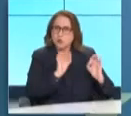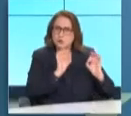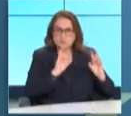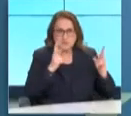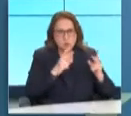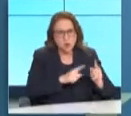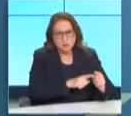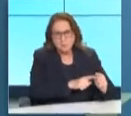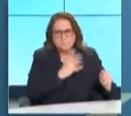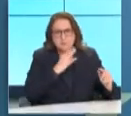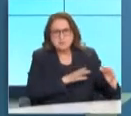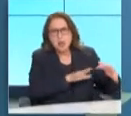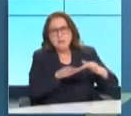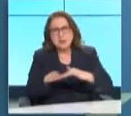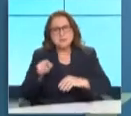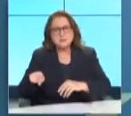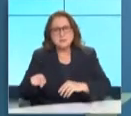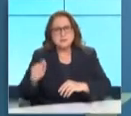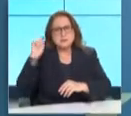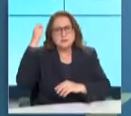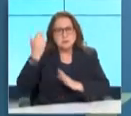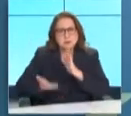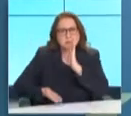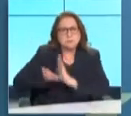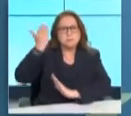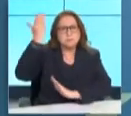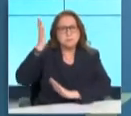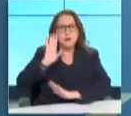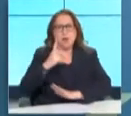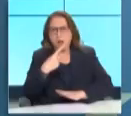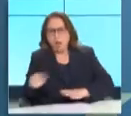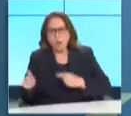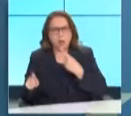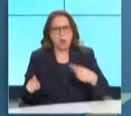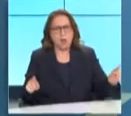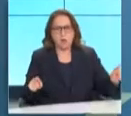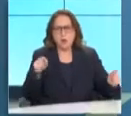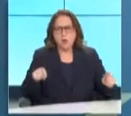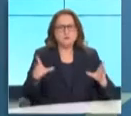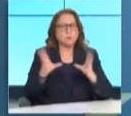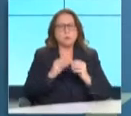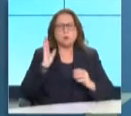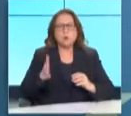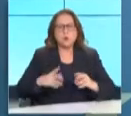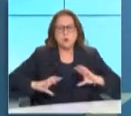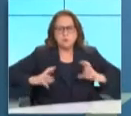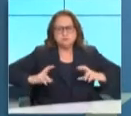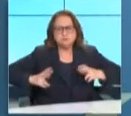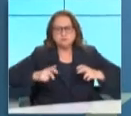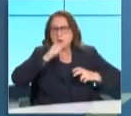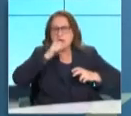ουσιαστικά την τιμή ηλεκτρικής ενέργειας, ασχέτως αν αυτή παράγεται από πολύ πιο φτηνές πηγές, όπως από υδροελεκτρικά, από ανανεώσιμες